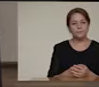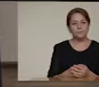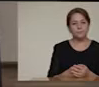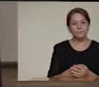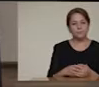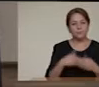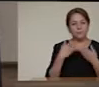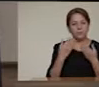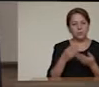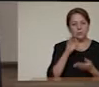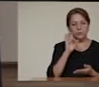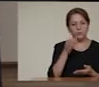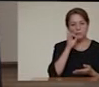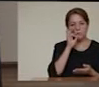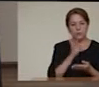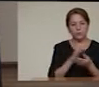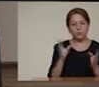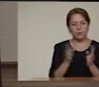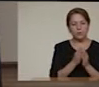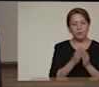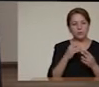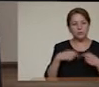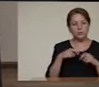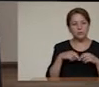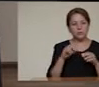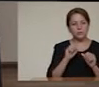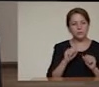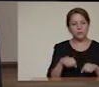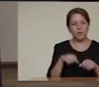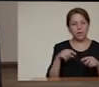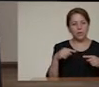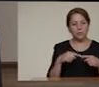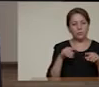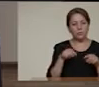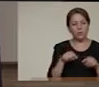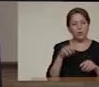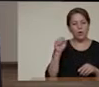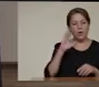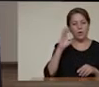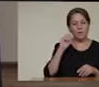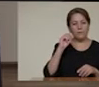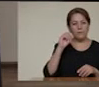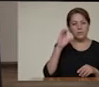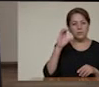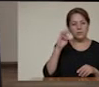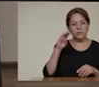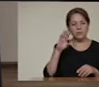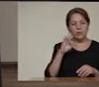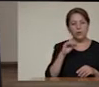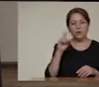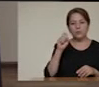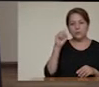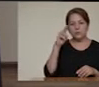Mana doğru cevap bilan solishtirib ko'rishingiz mumkin. Albatta bu Avesto edi. Avesto Zardushtiylik